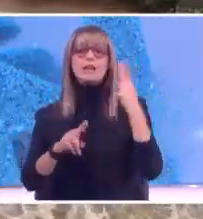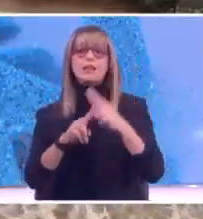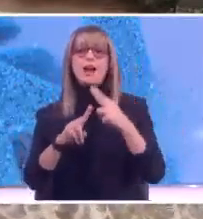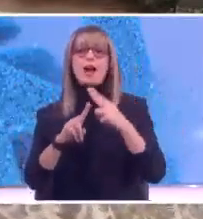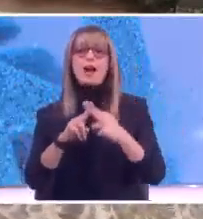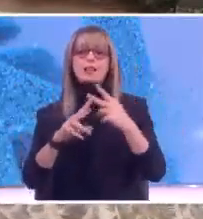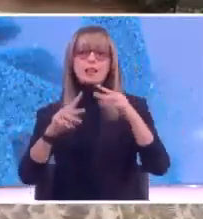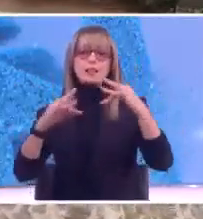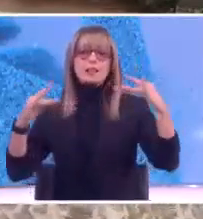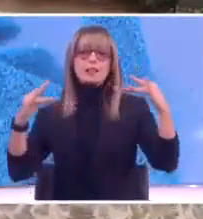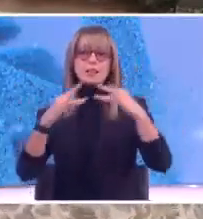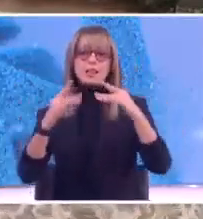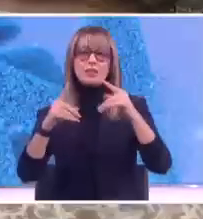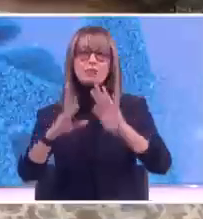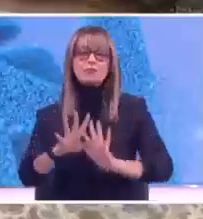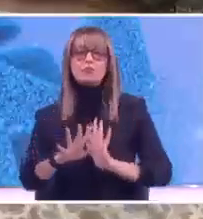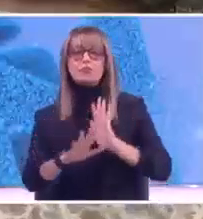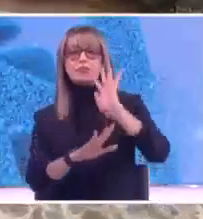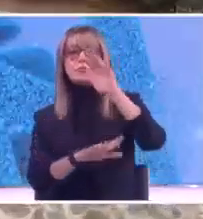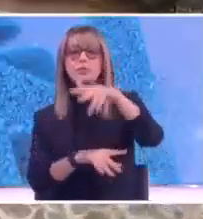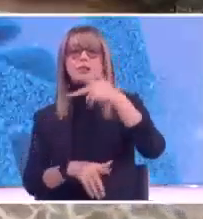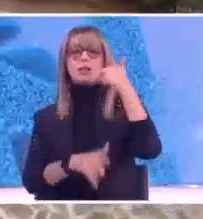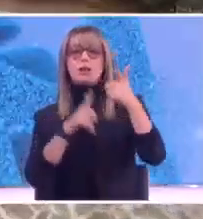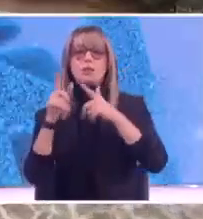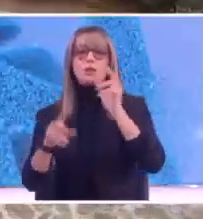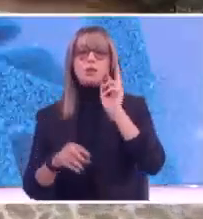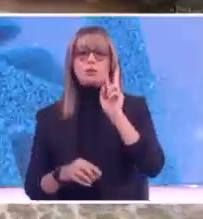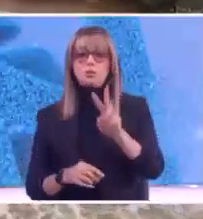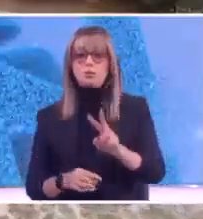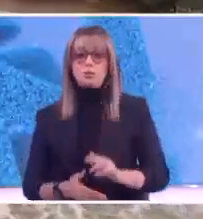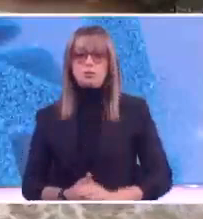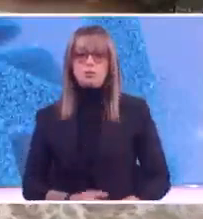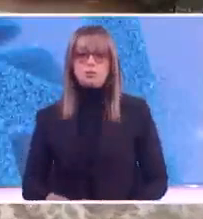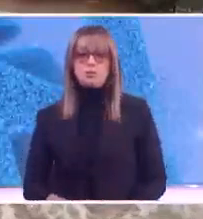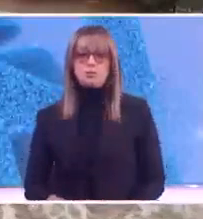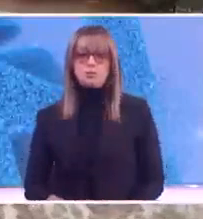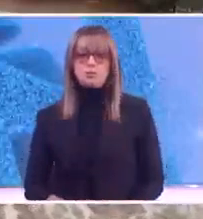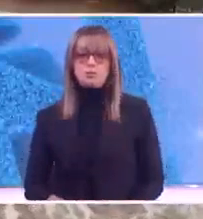iskeleleri aşıp geçtiği anlar kameralara yansıdı.